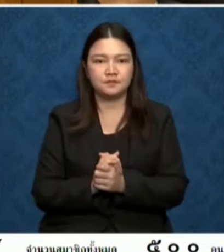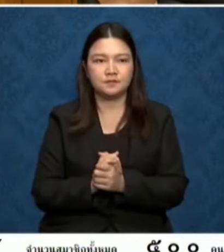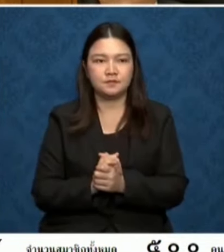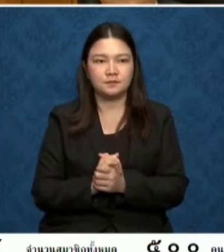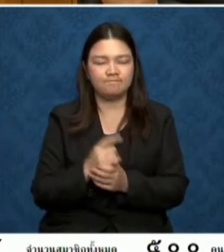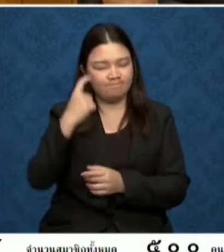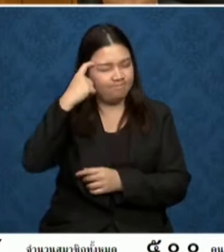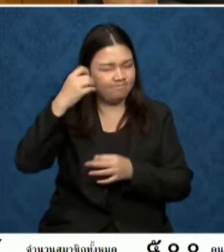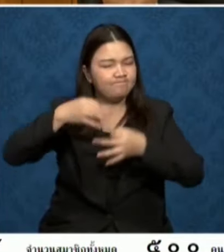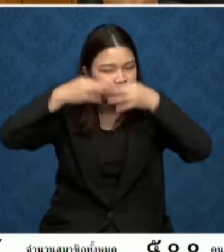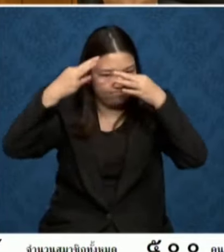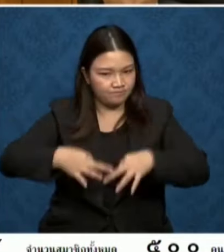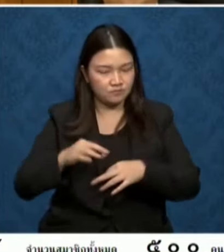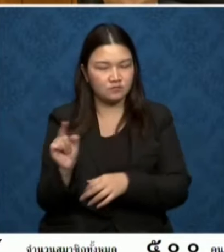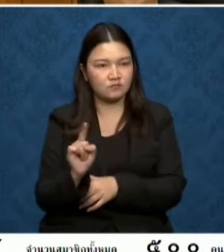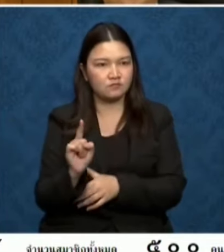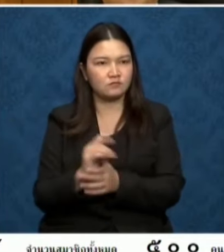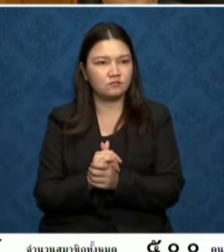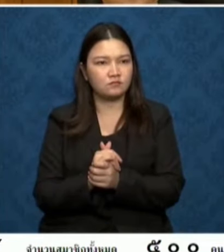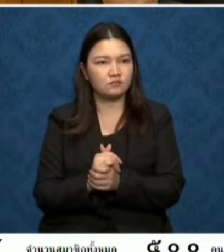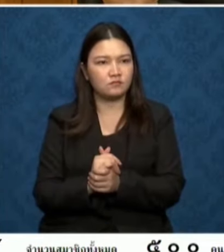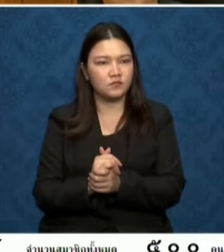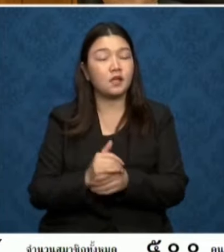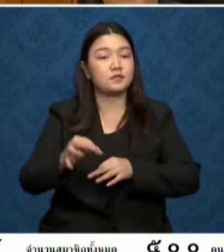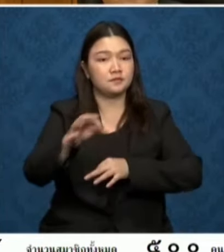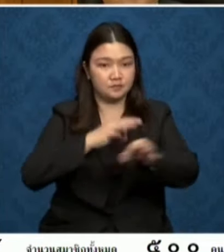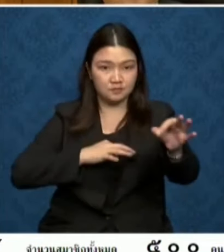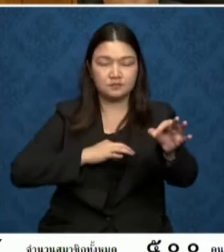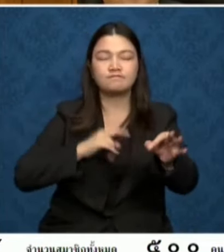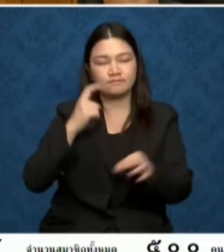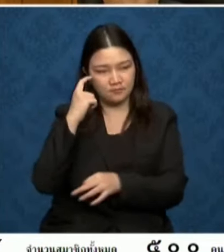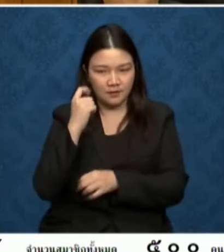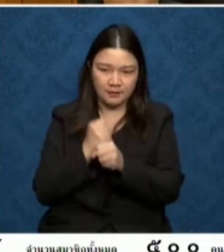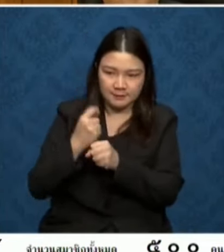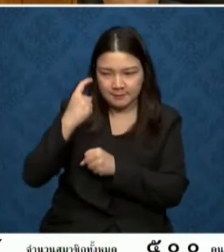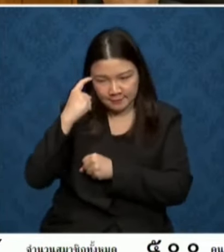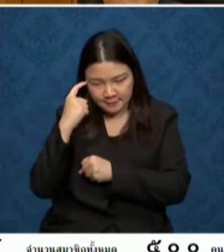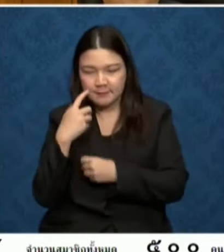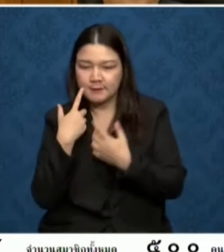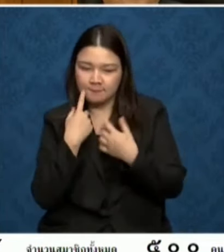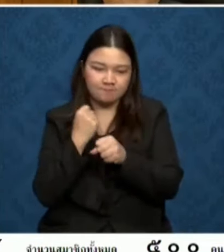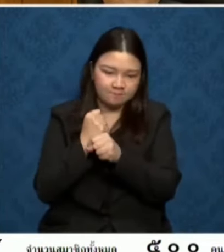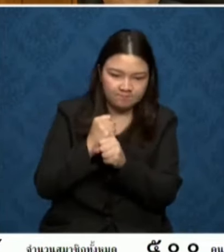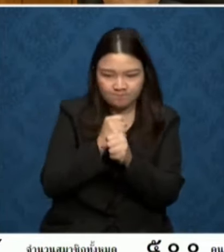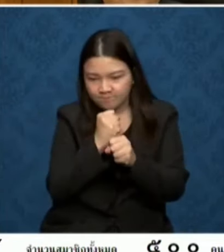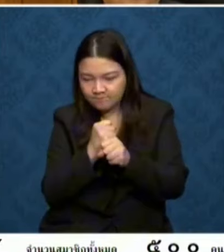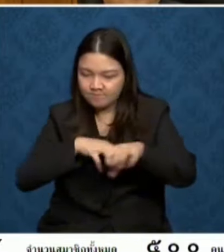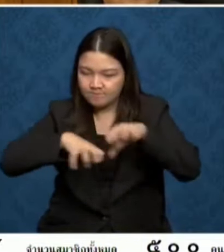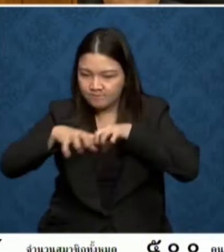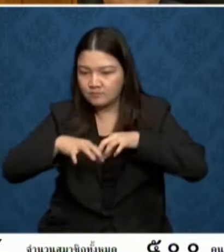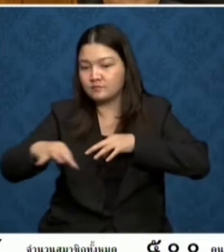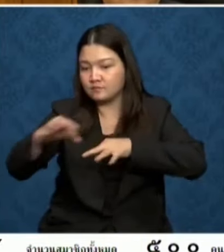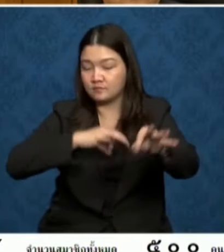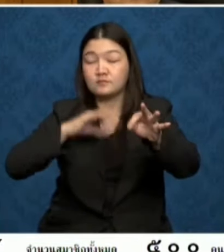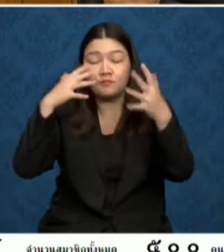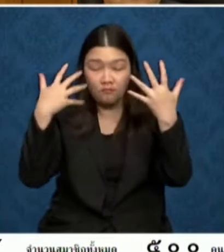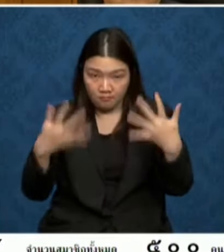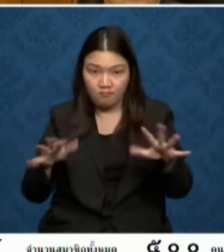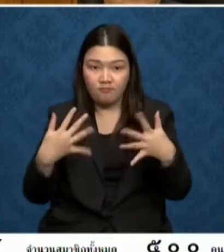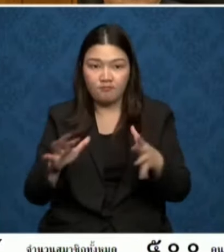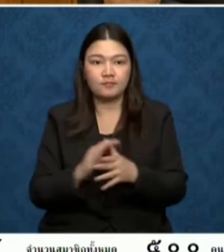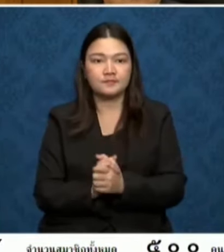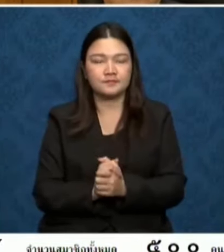ได้ตัดสินใจแทนเพื่อนสมาชิกทุกคนอย่างรอบคอบนะครับผมคิดว่าเป็น